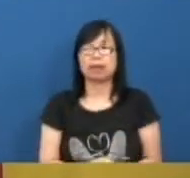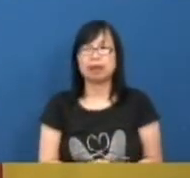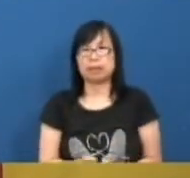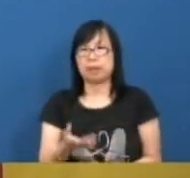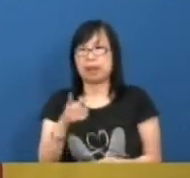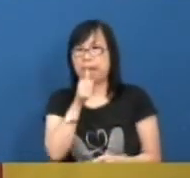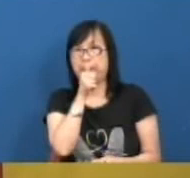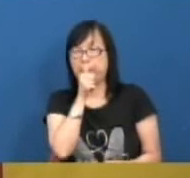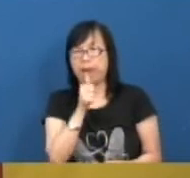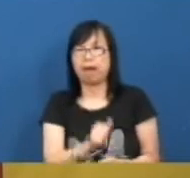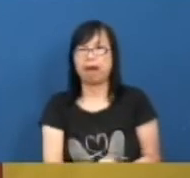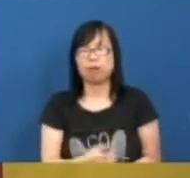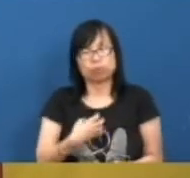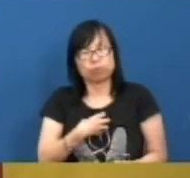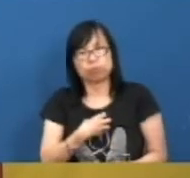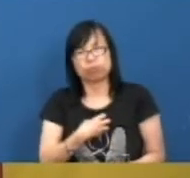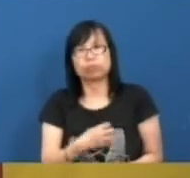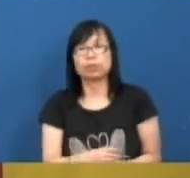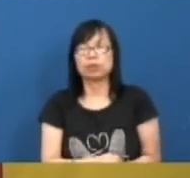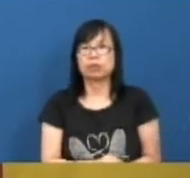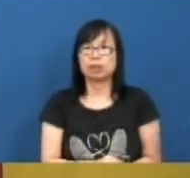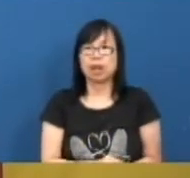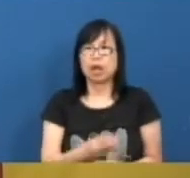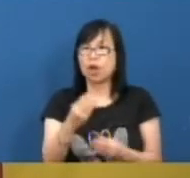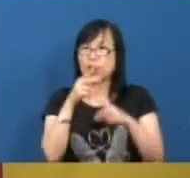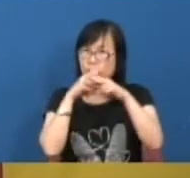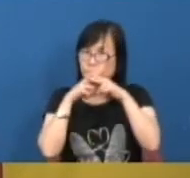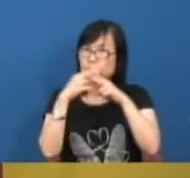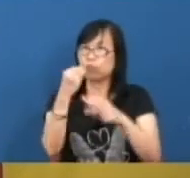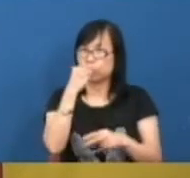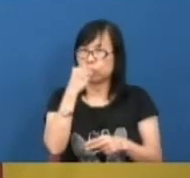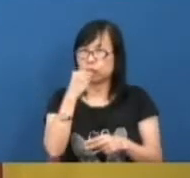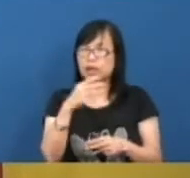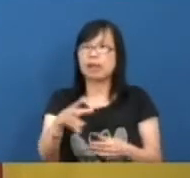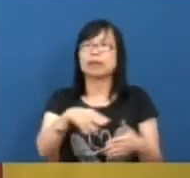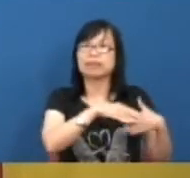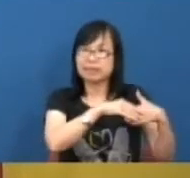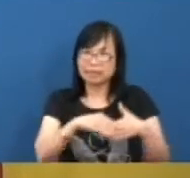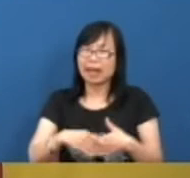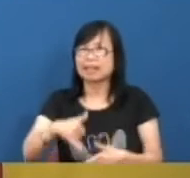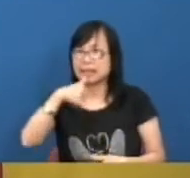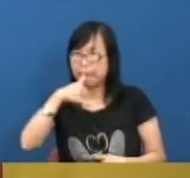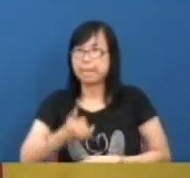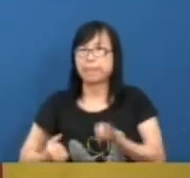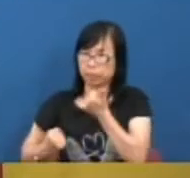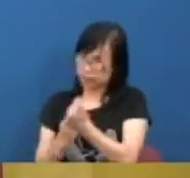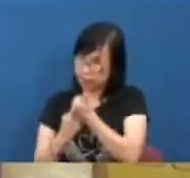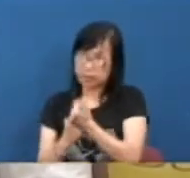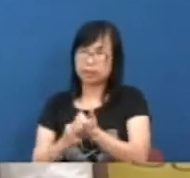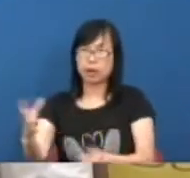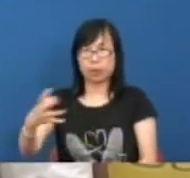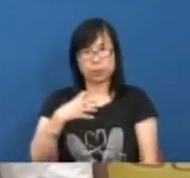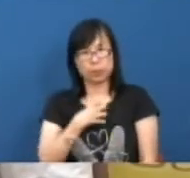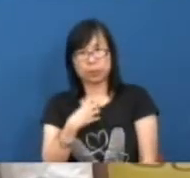人哋嘅父親啊，都覺得這個絕食嘅行動咧，都攞啲飲品嚟支持我哋。 係啊，其實都感受